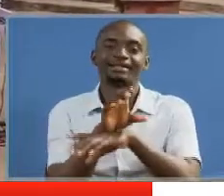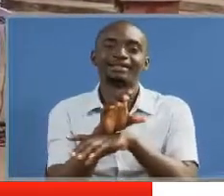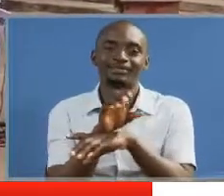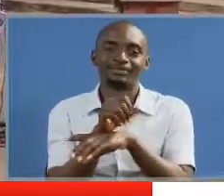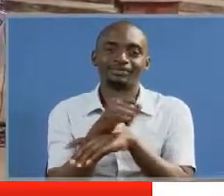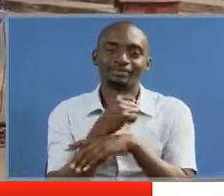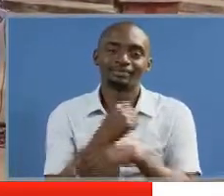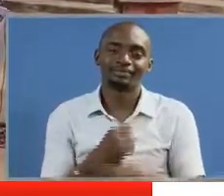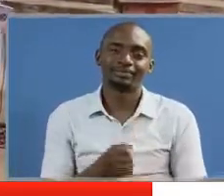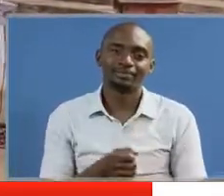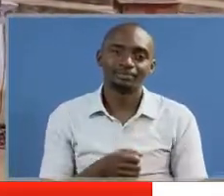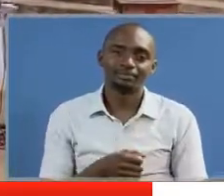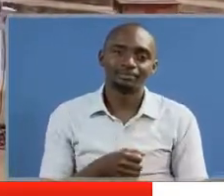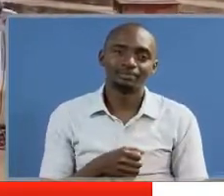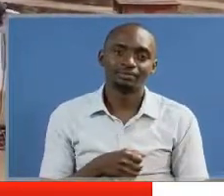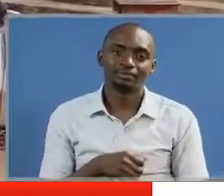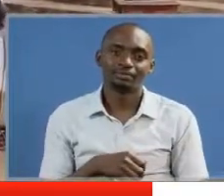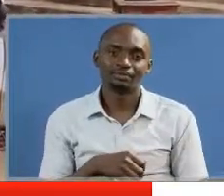pingamizi.